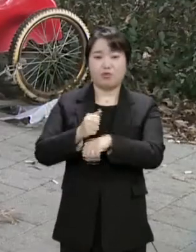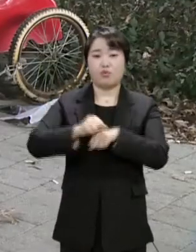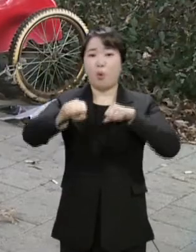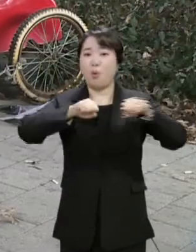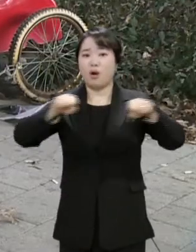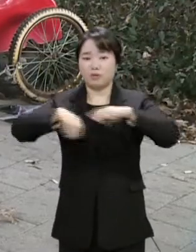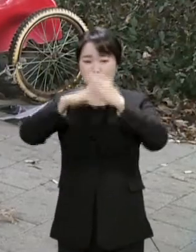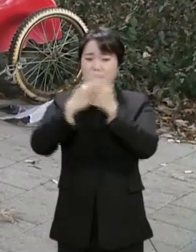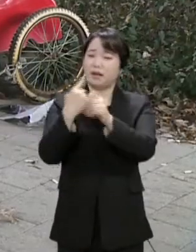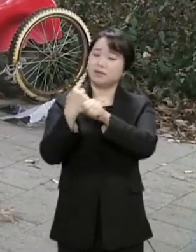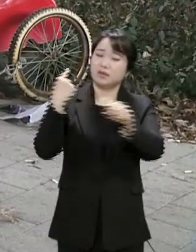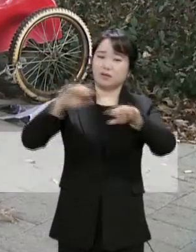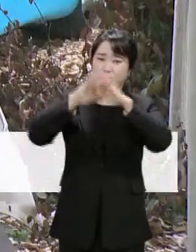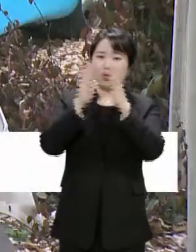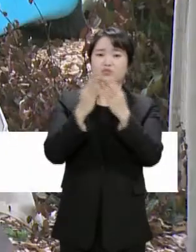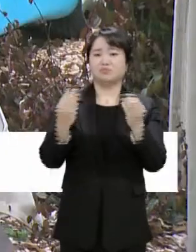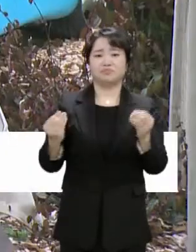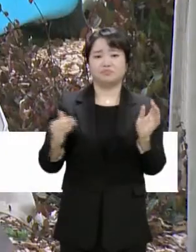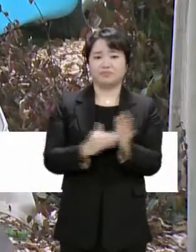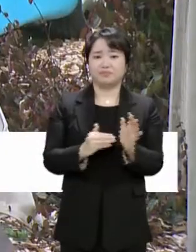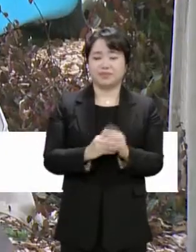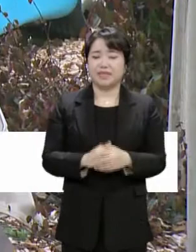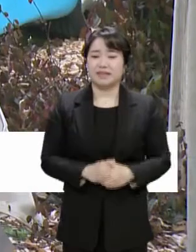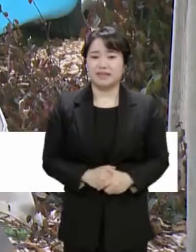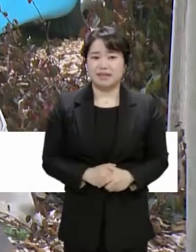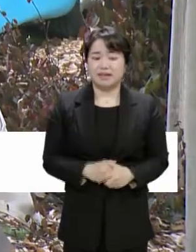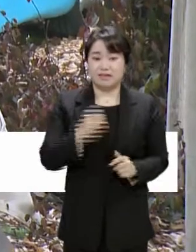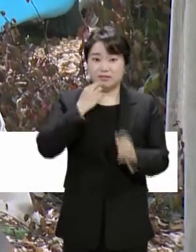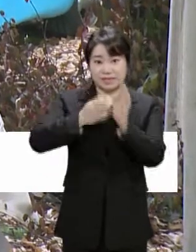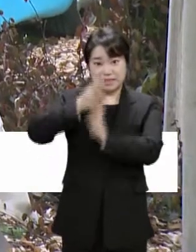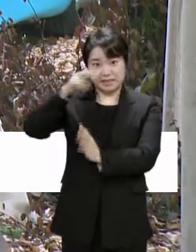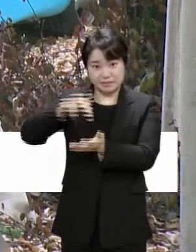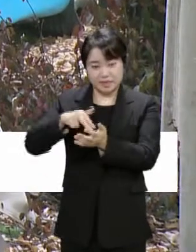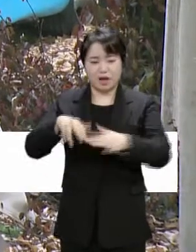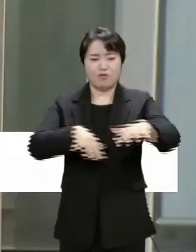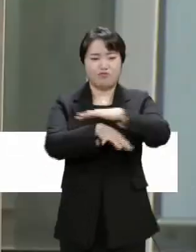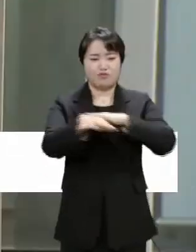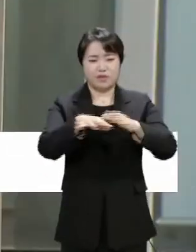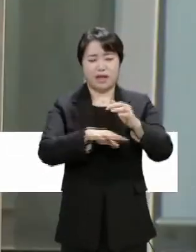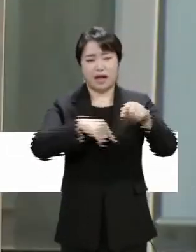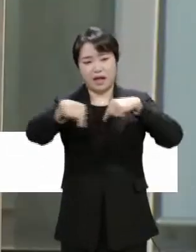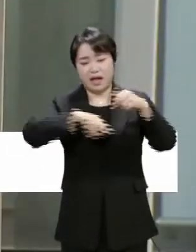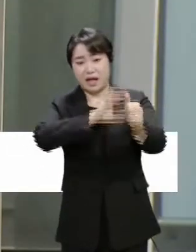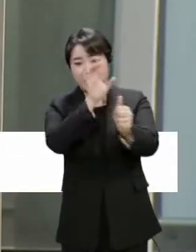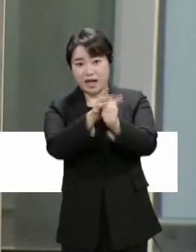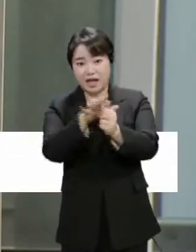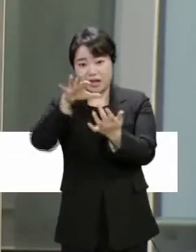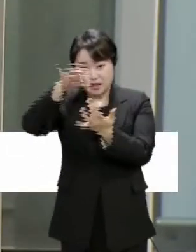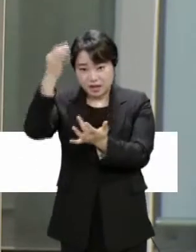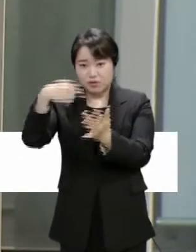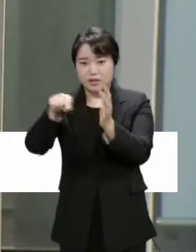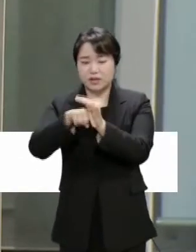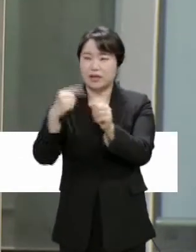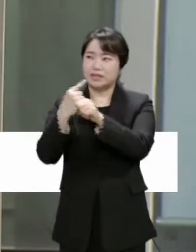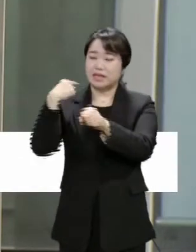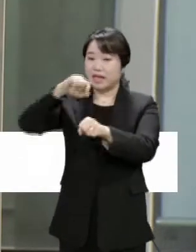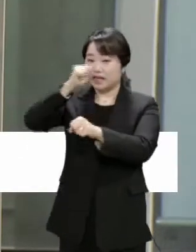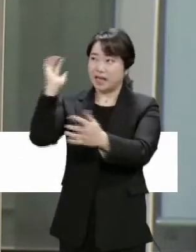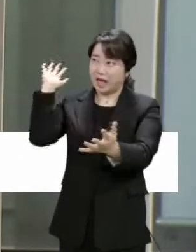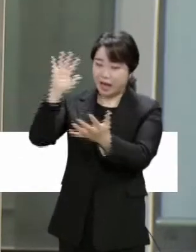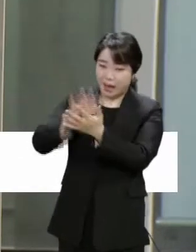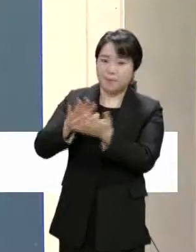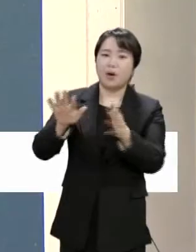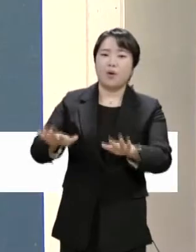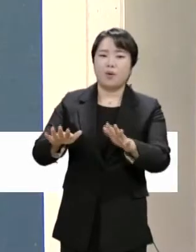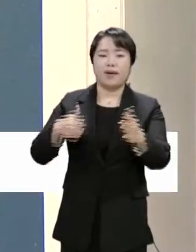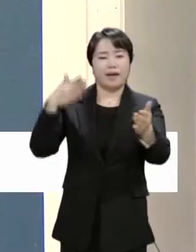활동도 지난해 말 끝이 났습니다. 시는 일단 위탁업체를 선정하고 지난해 예산을 이월해 올해까지